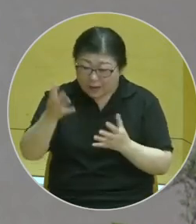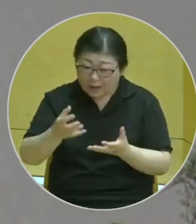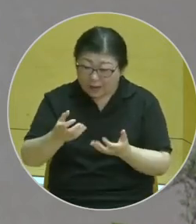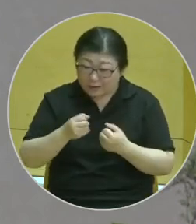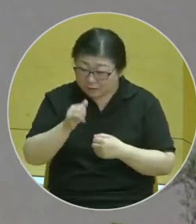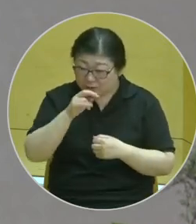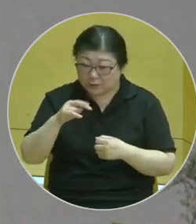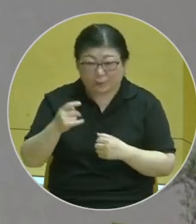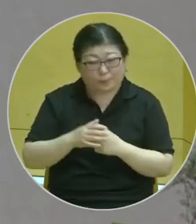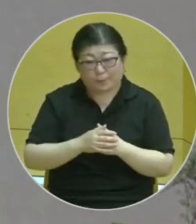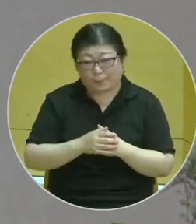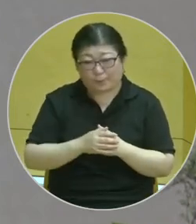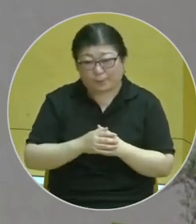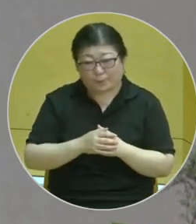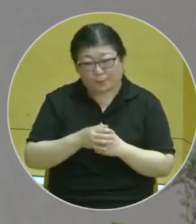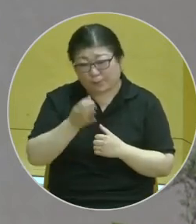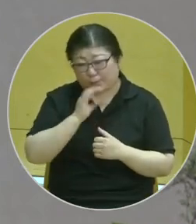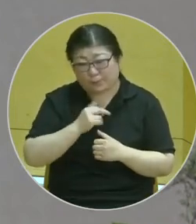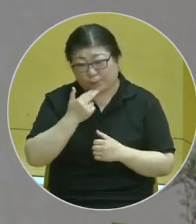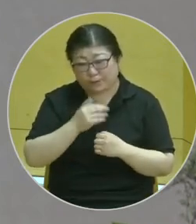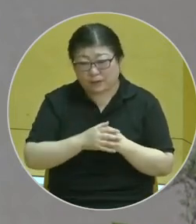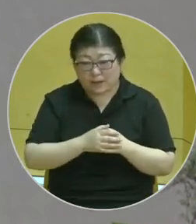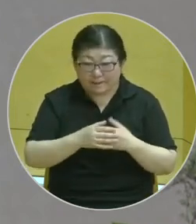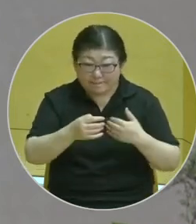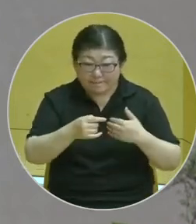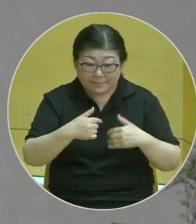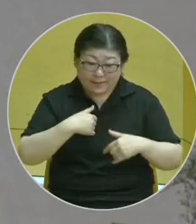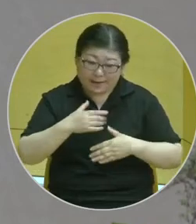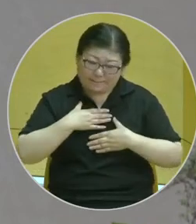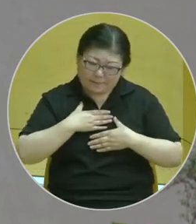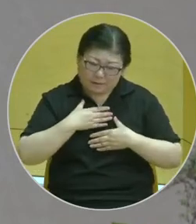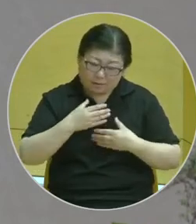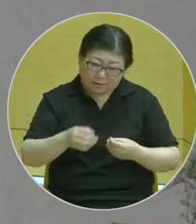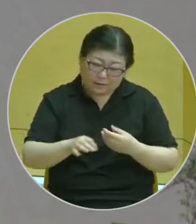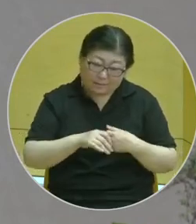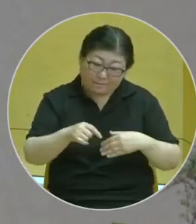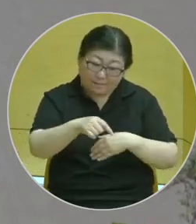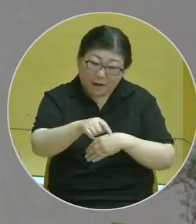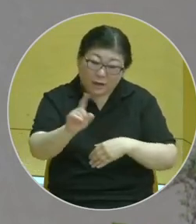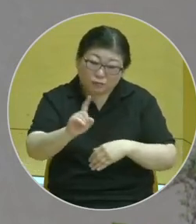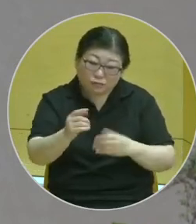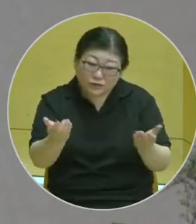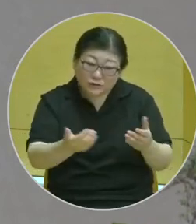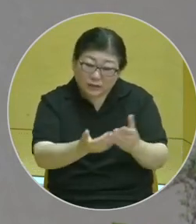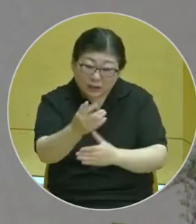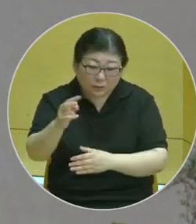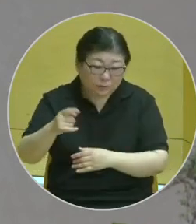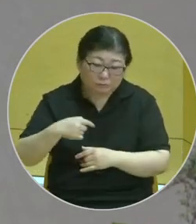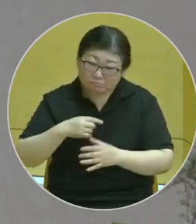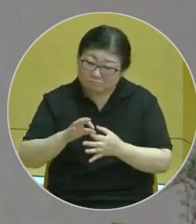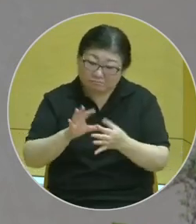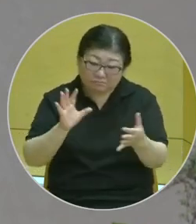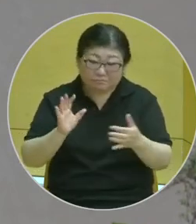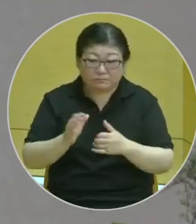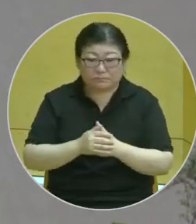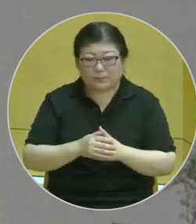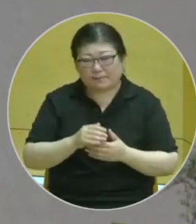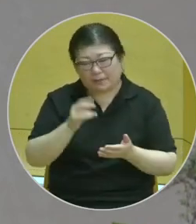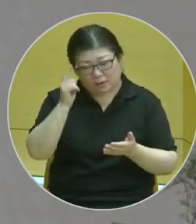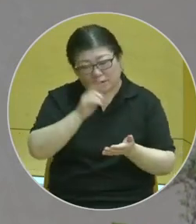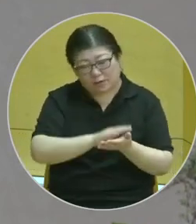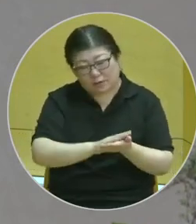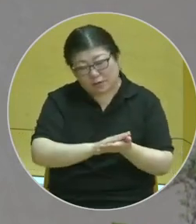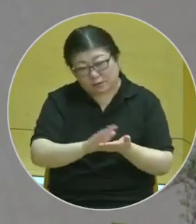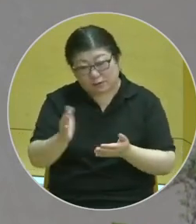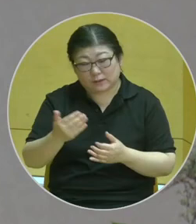편안하면 밖에 요동치 근 어떻게 되던 상관 하지 않는데 내 마음이 깊은 거예요 잠이 평안이 있다는 건 얼마나